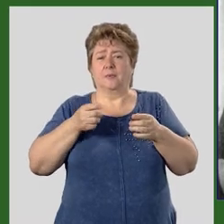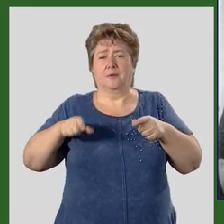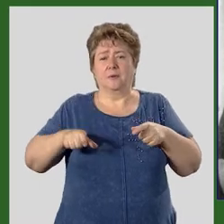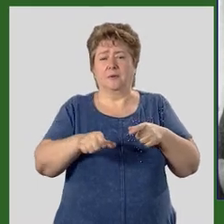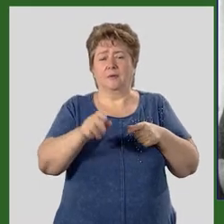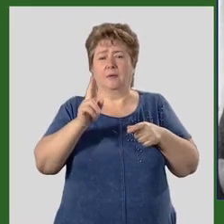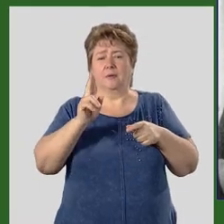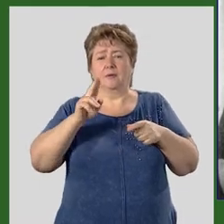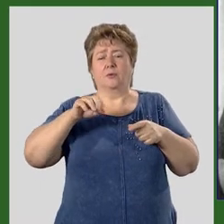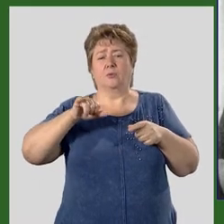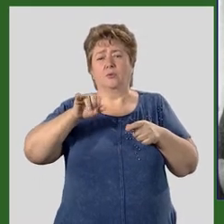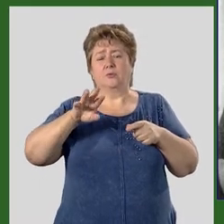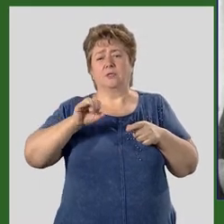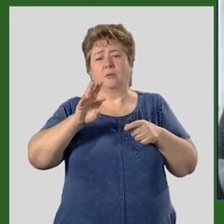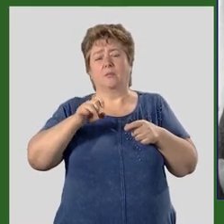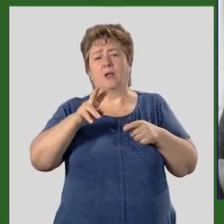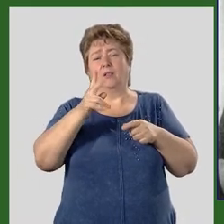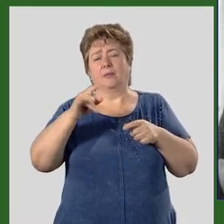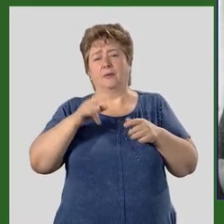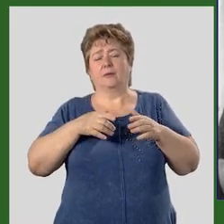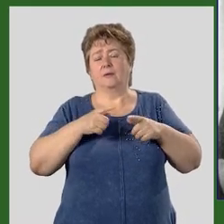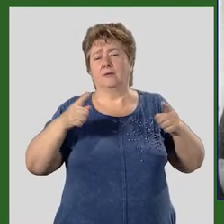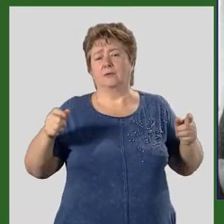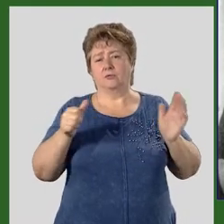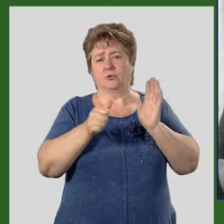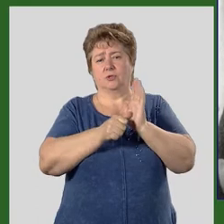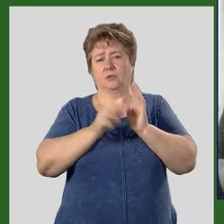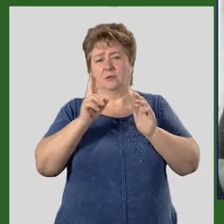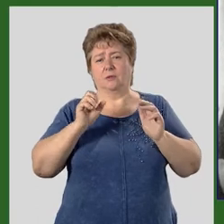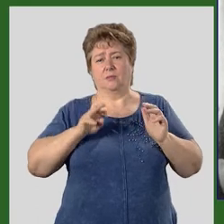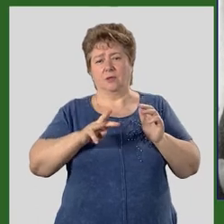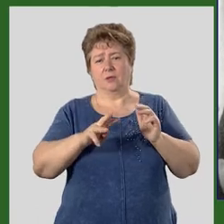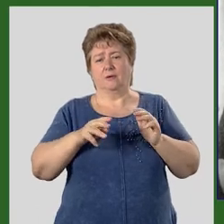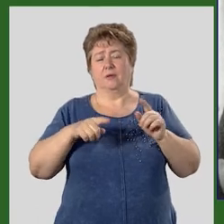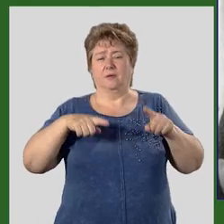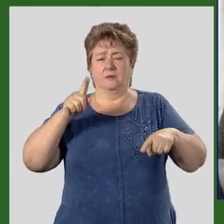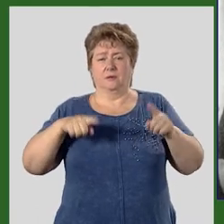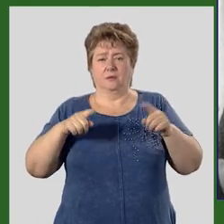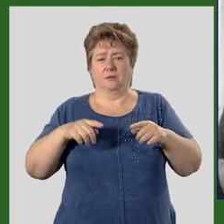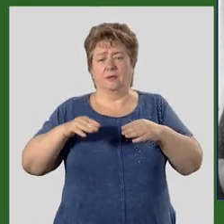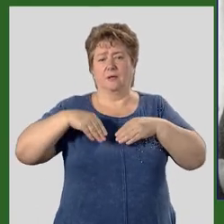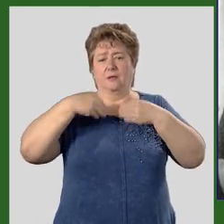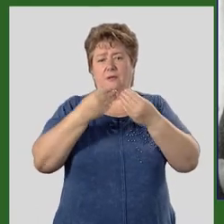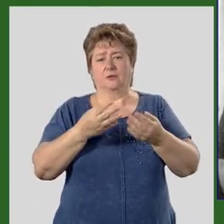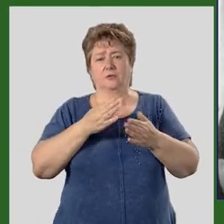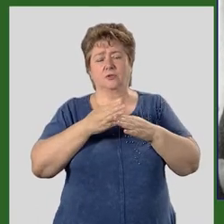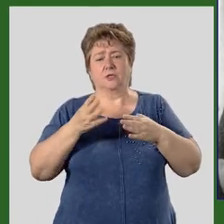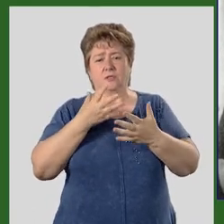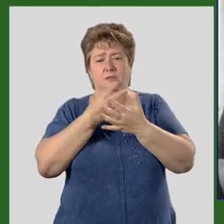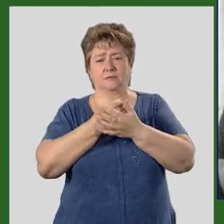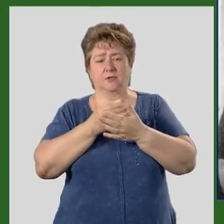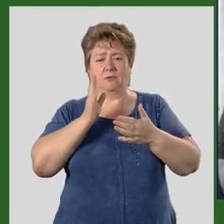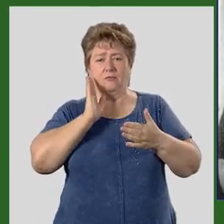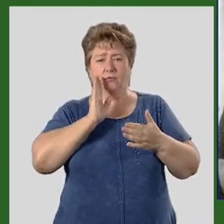протоком Куте-Малды длиной в 6 километров, иногда отдает ему часть